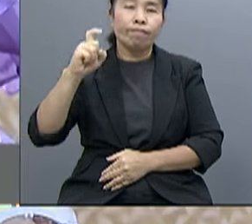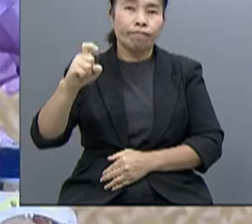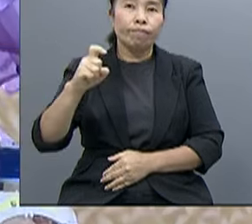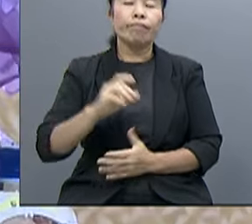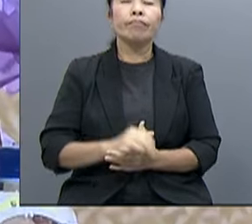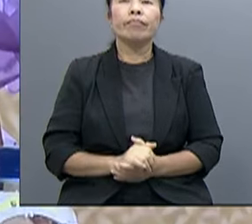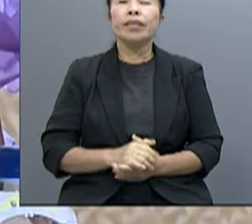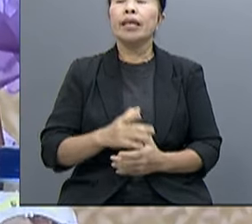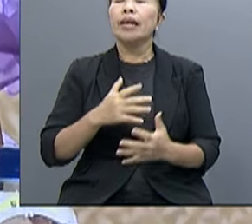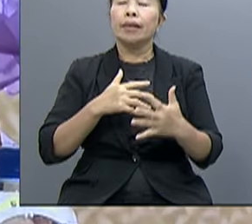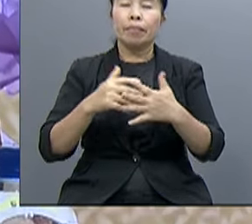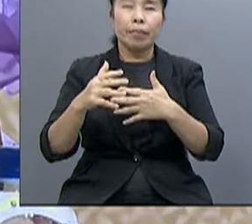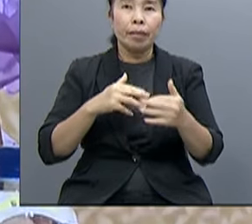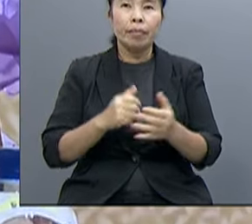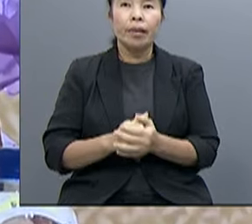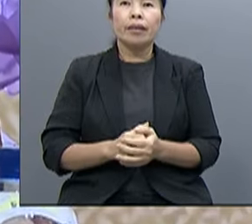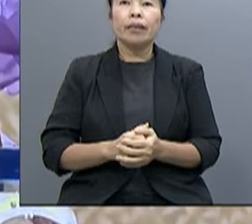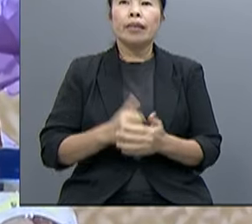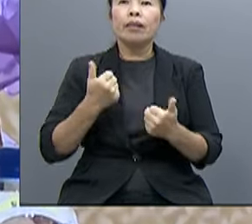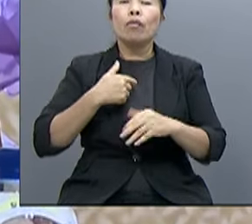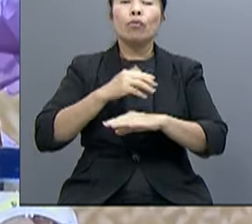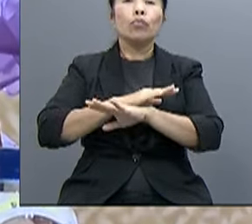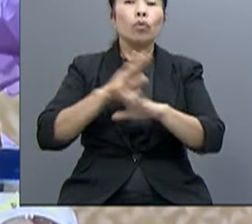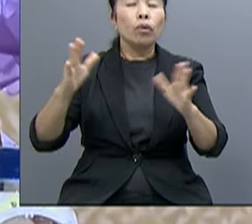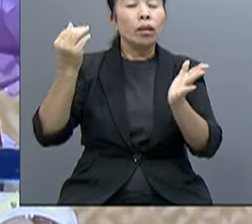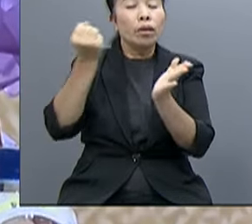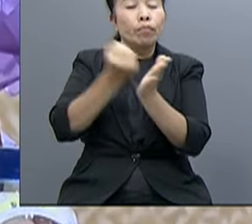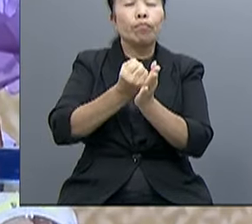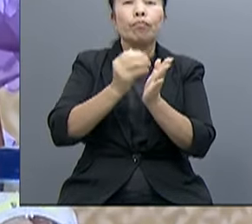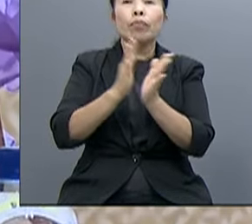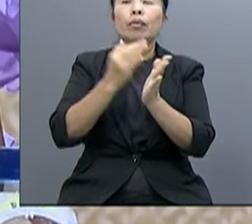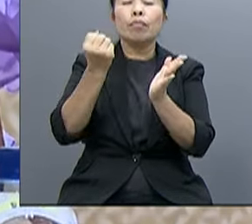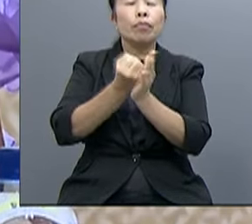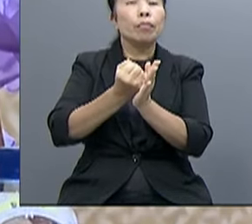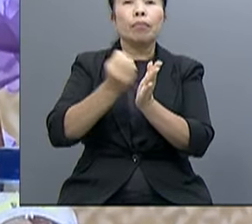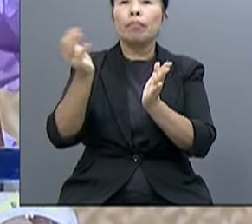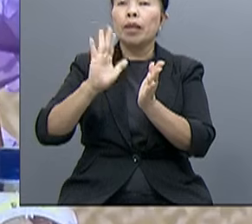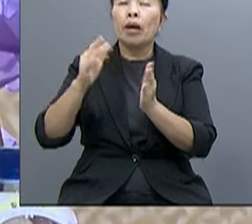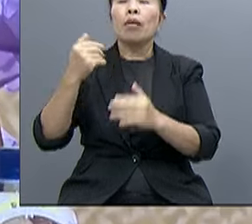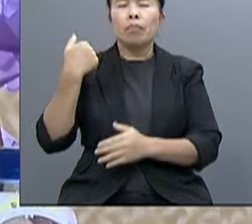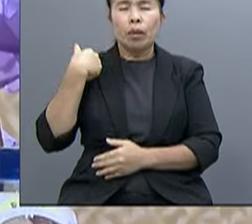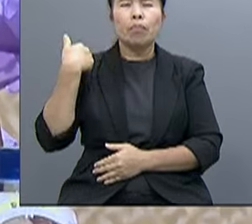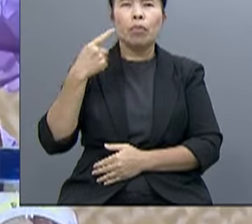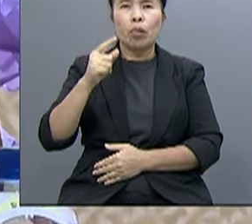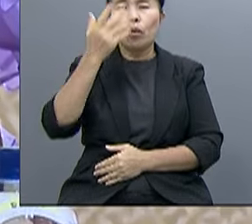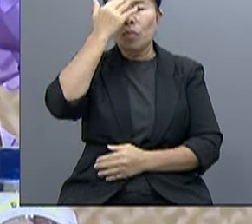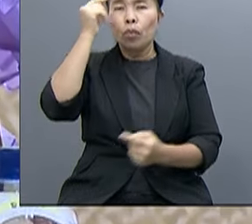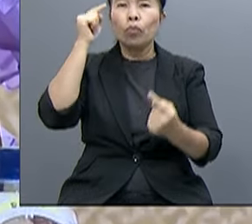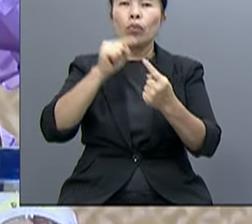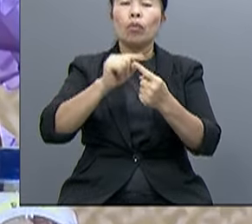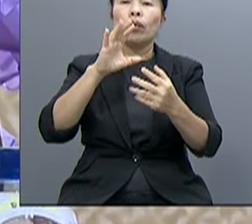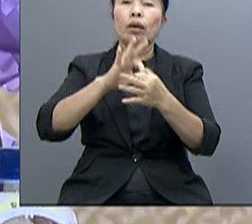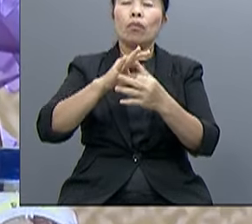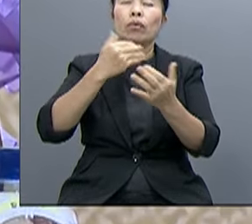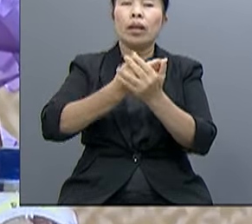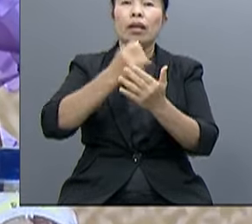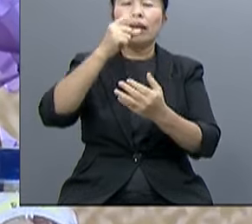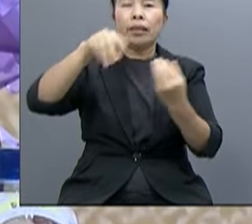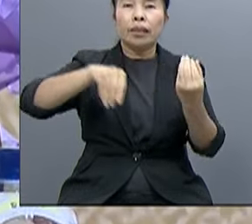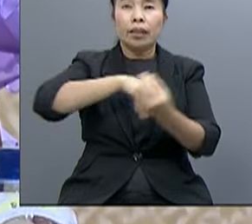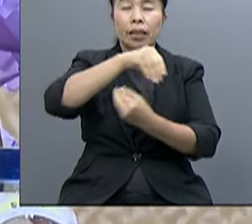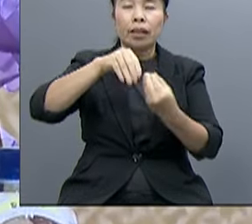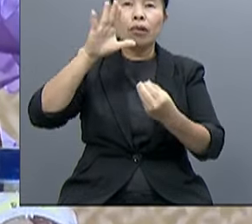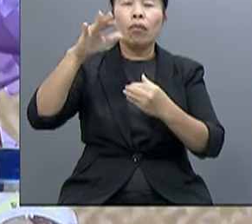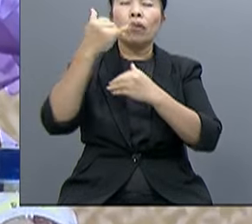ก็ตามนะคะการยกเว้นการตรวจลงตาในเรื่องนี้ค่ะจะเป็นประโยชน์ต่อมิติเศรษฐกิจนะคะและการต่างประเท